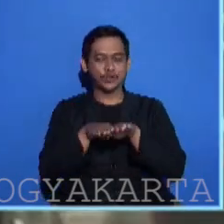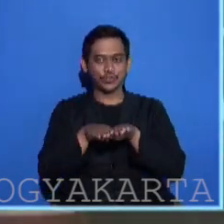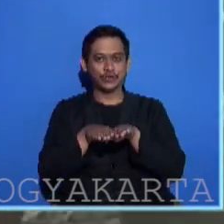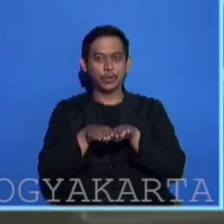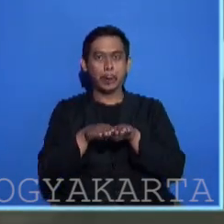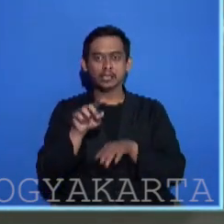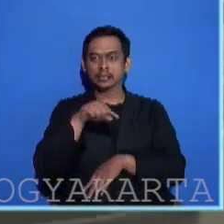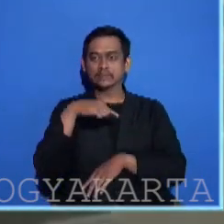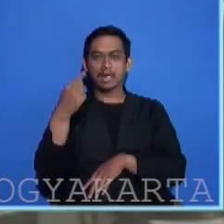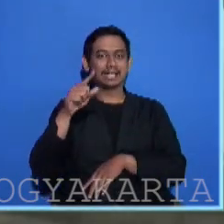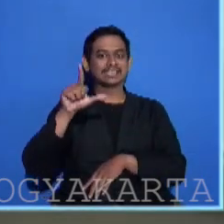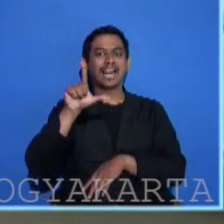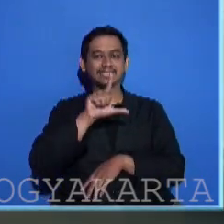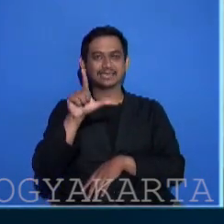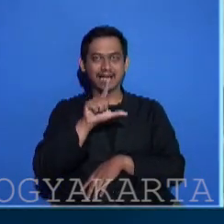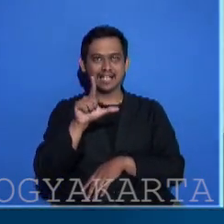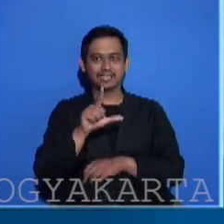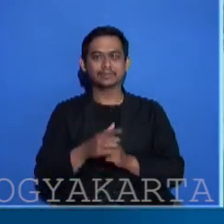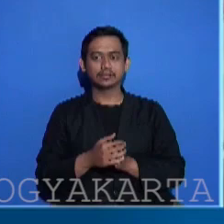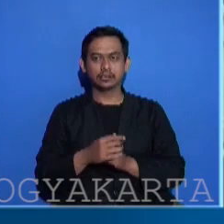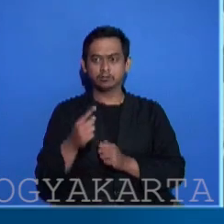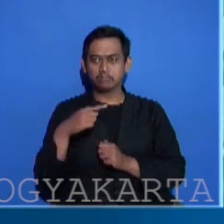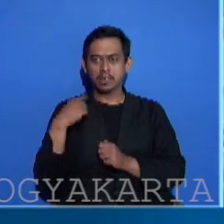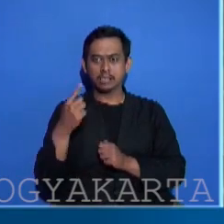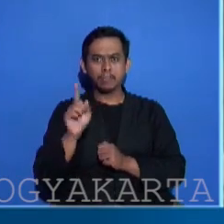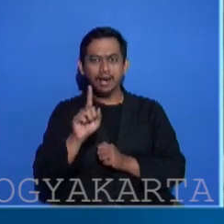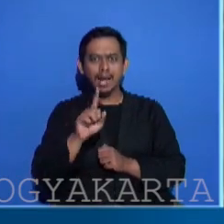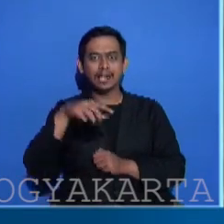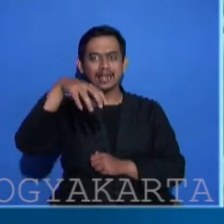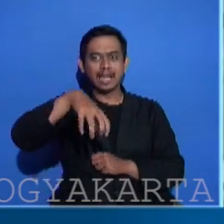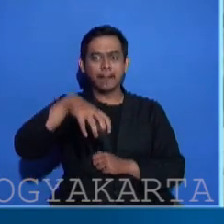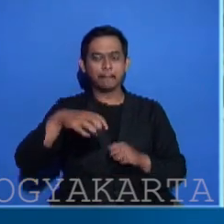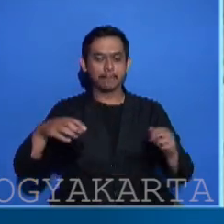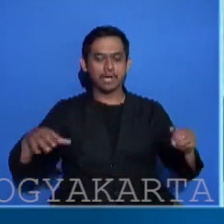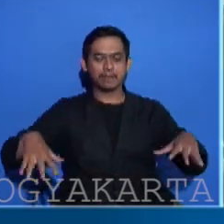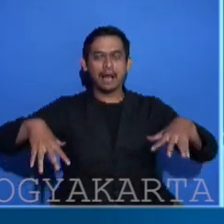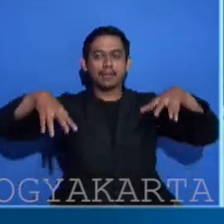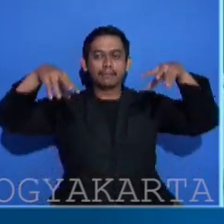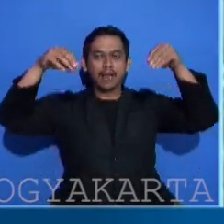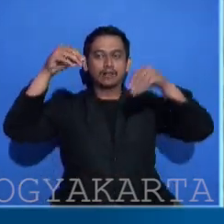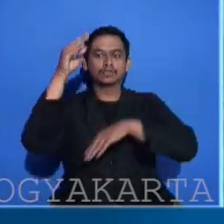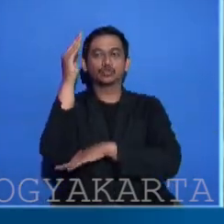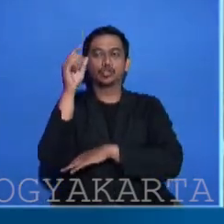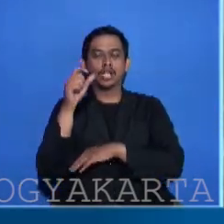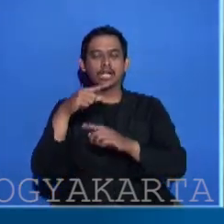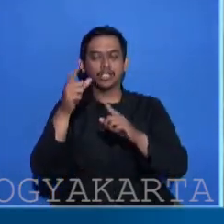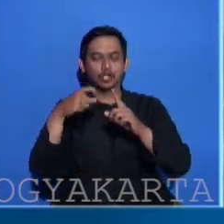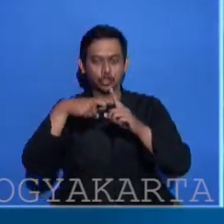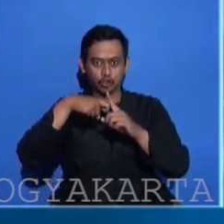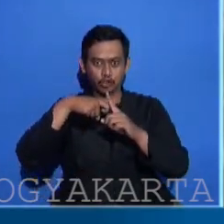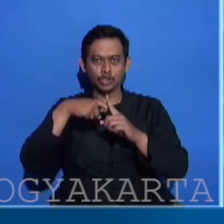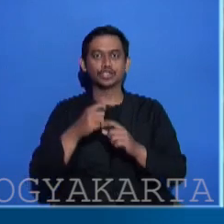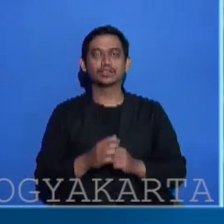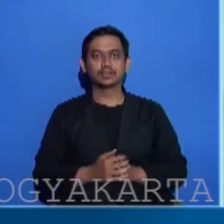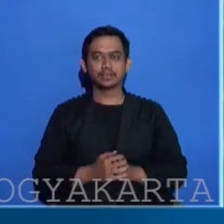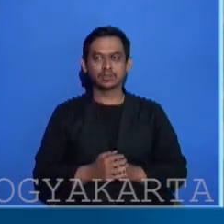pada hari Selasa kami saat ini berada di depan Monumen atau tugu lurik Kabupaten Klaten dan untuk arus lalu lintas